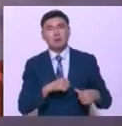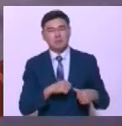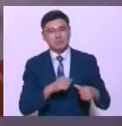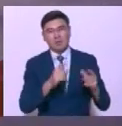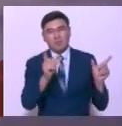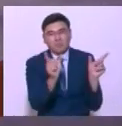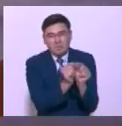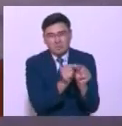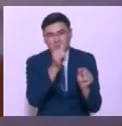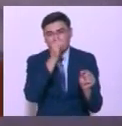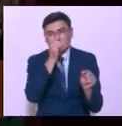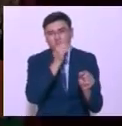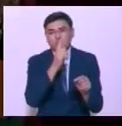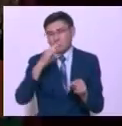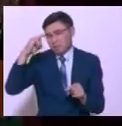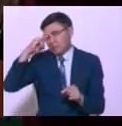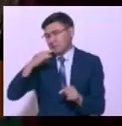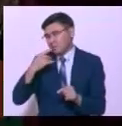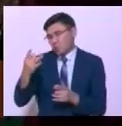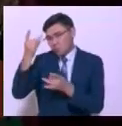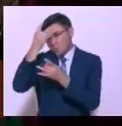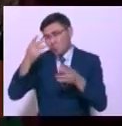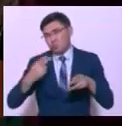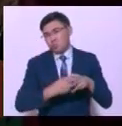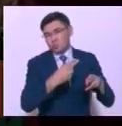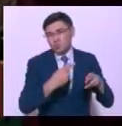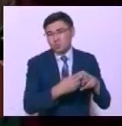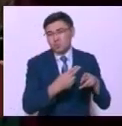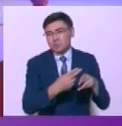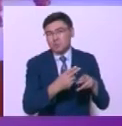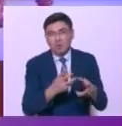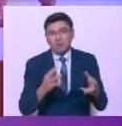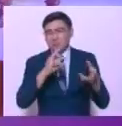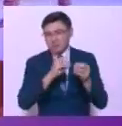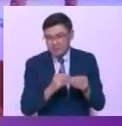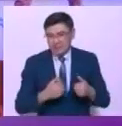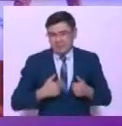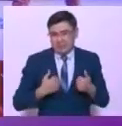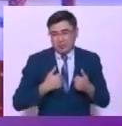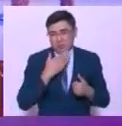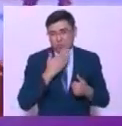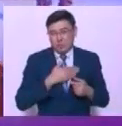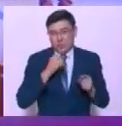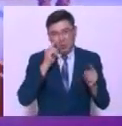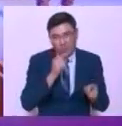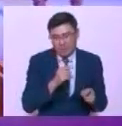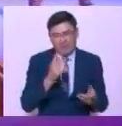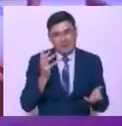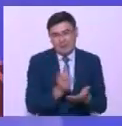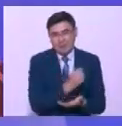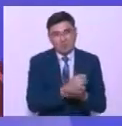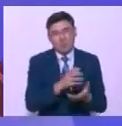подчиняя законам казахской степи попытка воспротивиться родовым традициям и отстоять сво Право на любовь кончается для всех